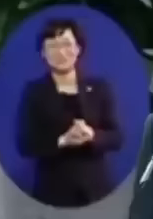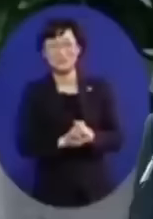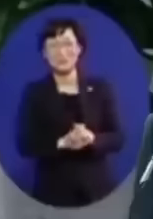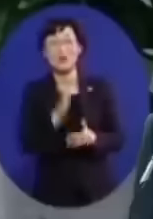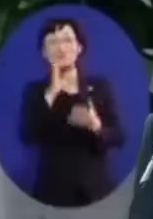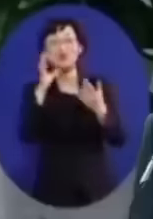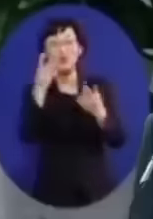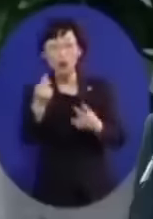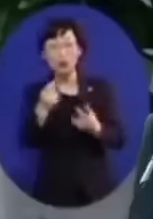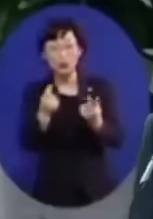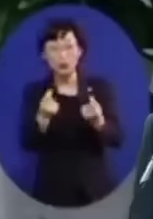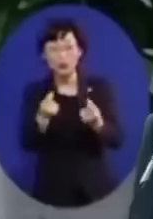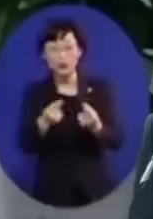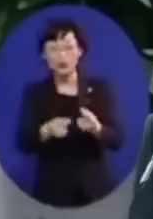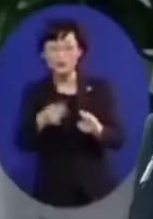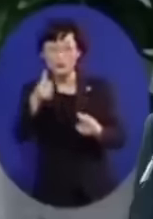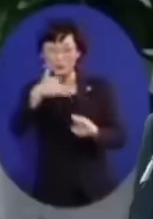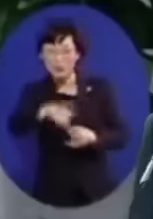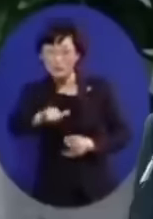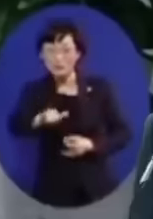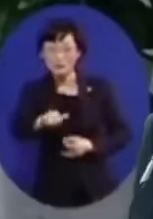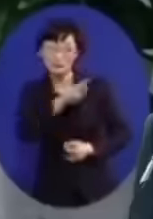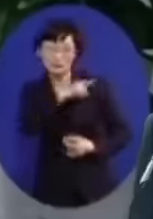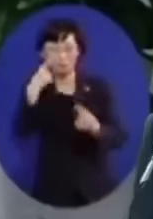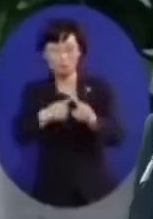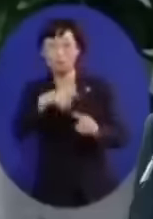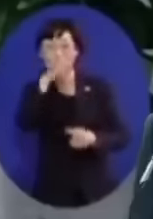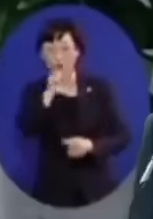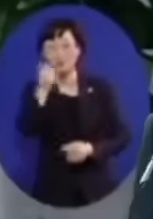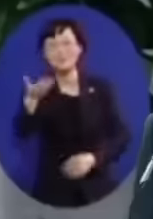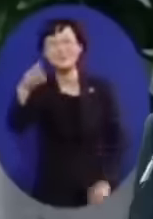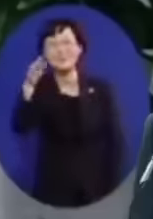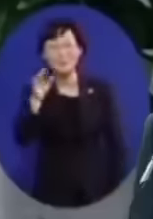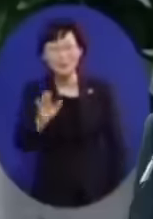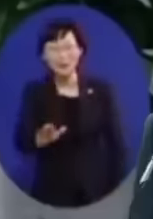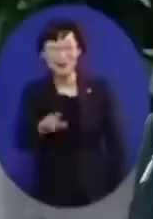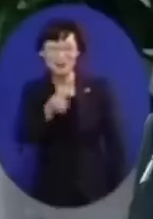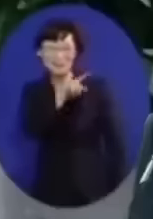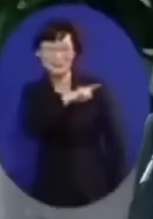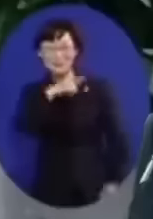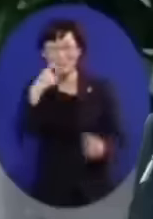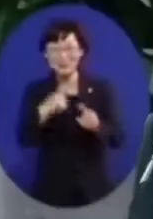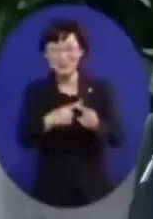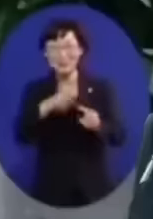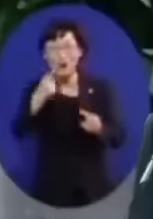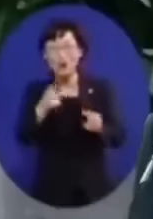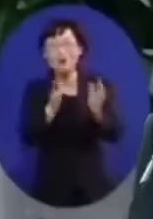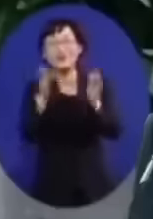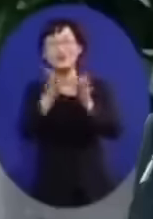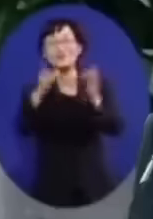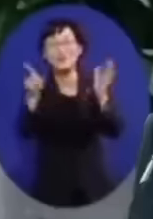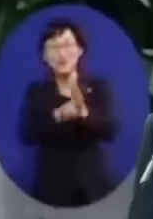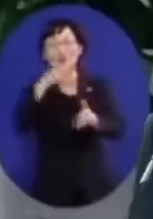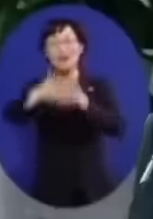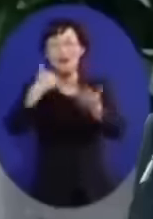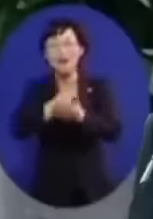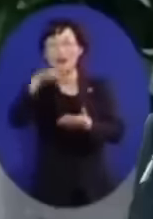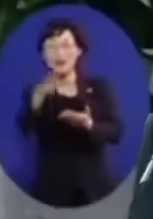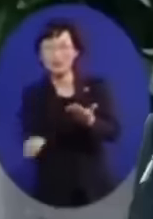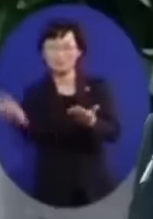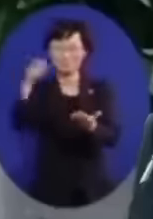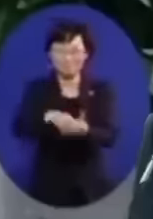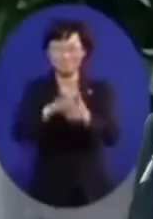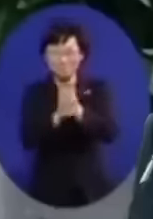물론 자식들이 1등을 하고 하면 좋죠. 그러나 1등도 예수님 믿고 하나님 앞에 무릎을 꿇고 1등을